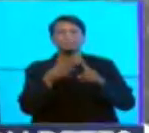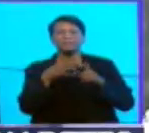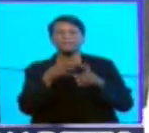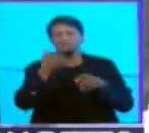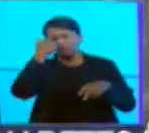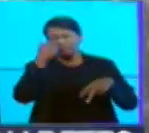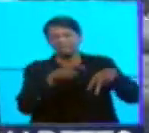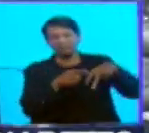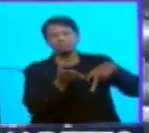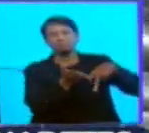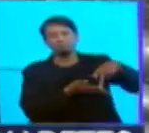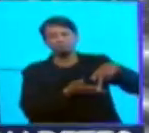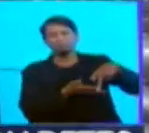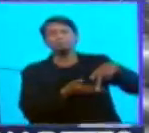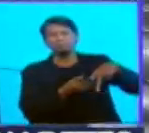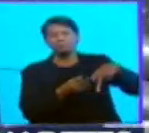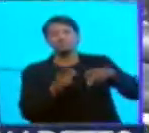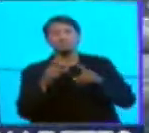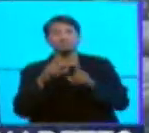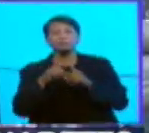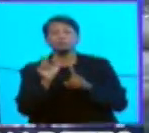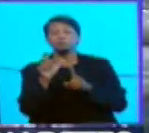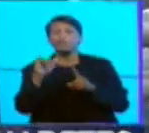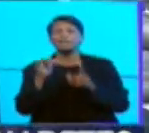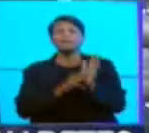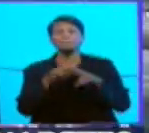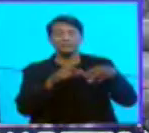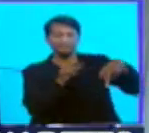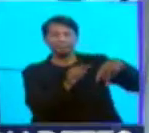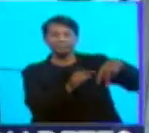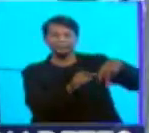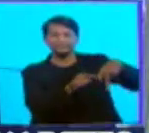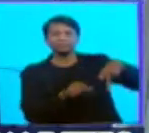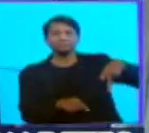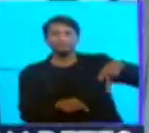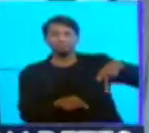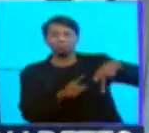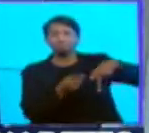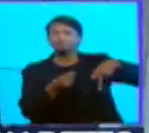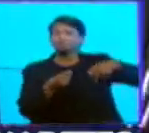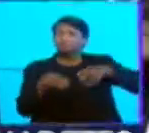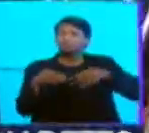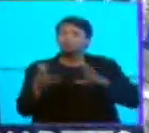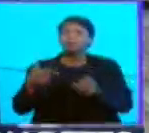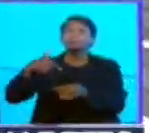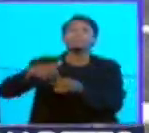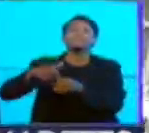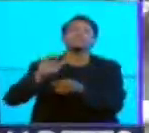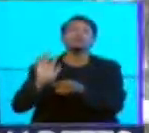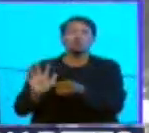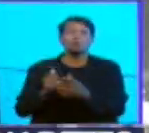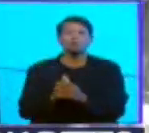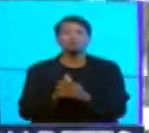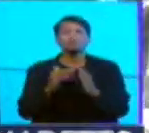keluarganya. Dibantu istrinya, Duliman kini hanya berjualan bensin eceran di depan rumahnya di Jalan Pluit Dalam,